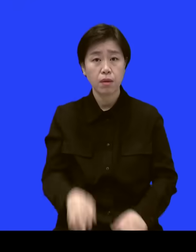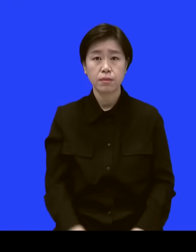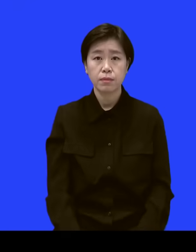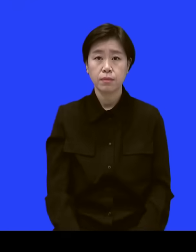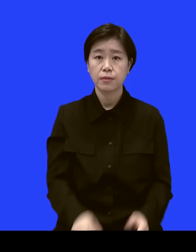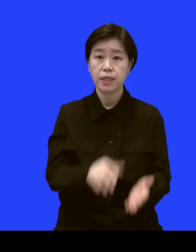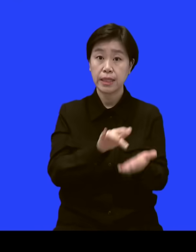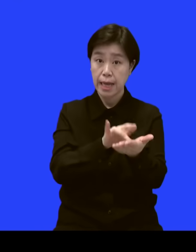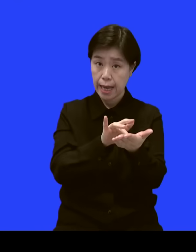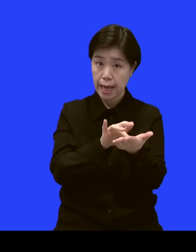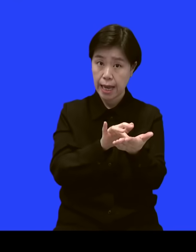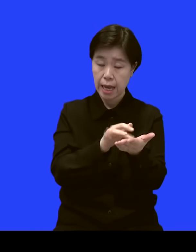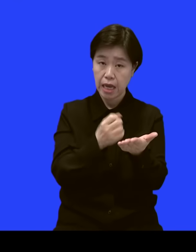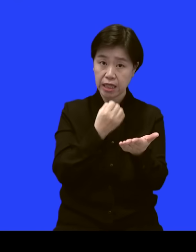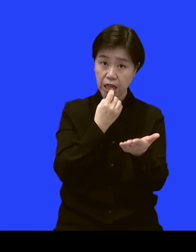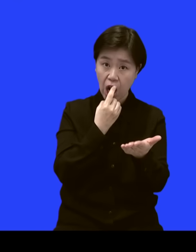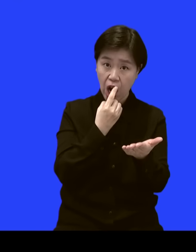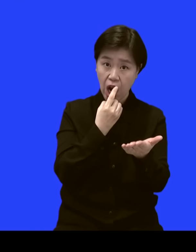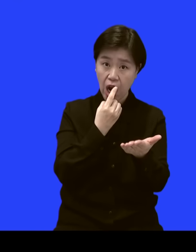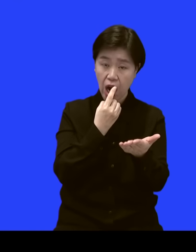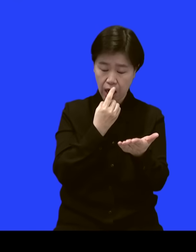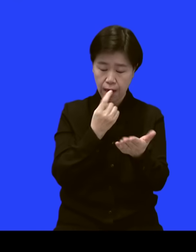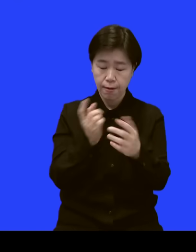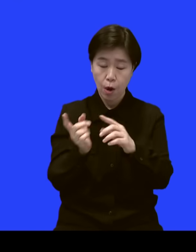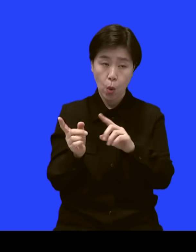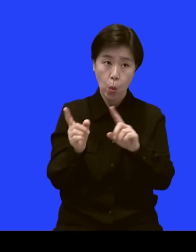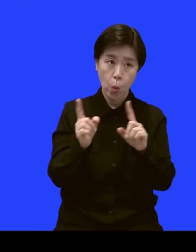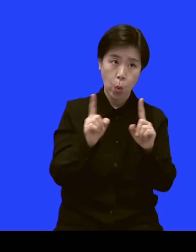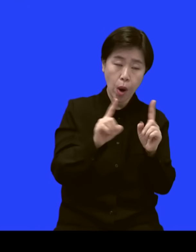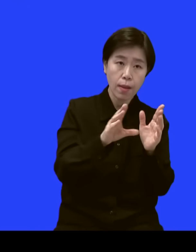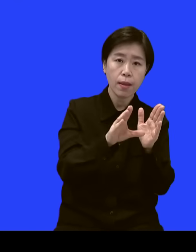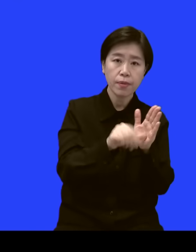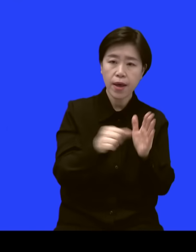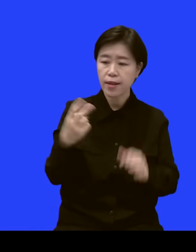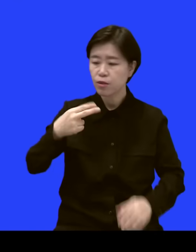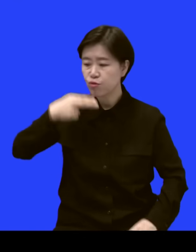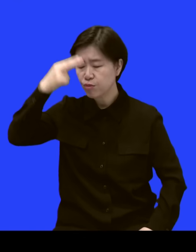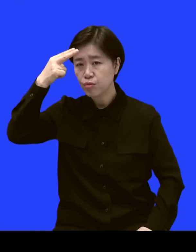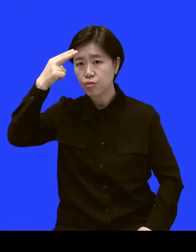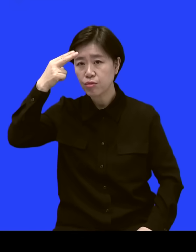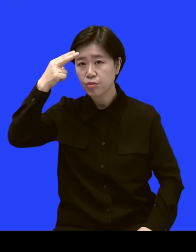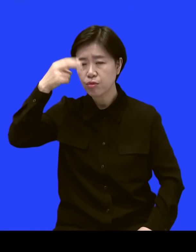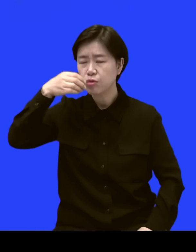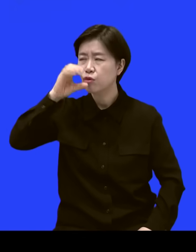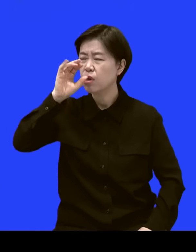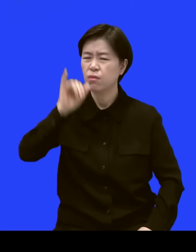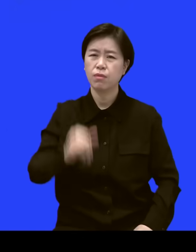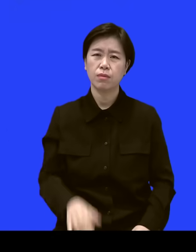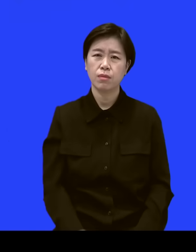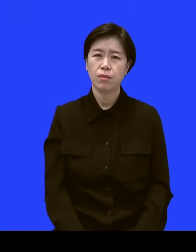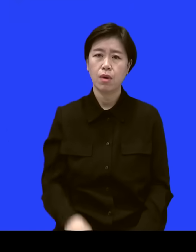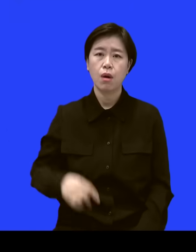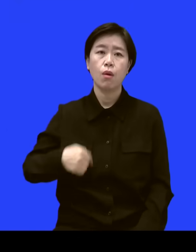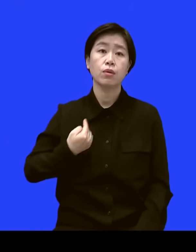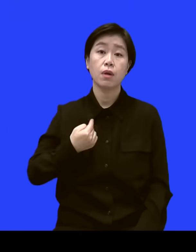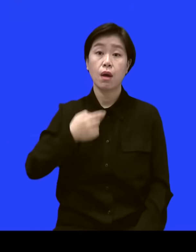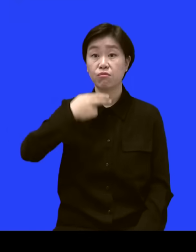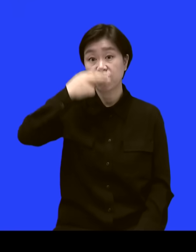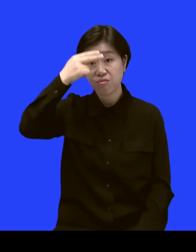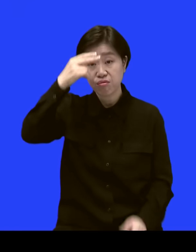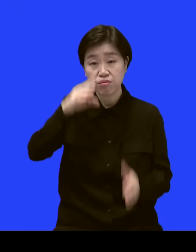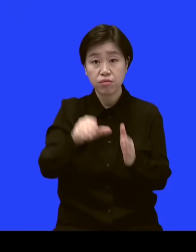약을 먹고서 조금 나아지면은 또 다시 술 먹고. 한잔 먹고. 그것도 또 이제 혼자 마시니까 이게 조절이 안